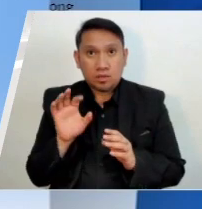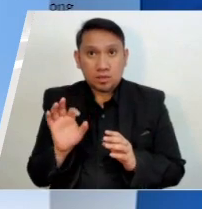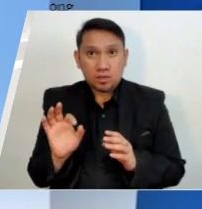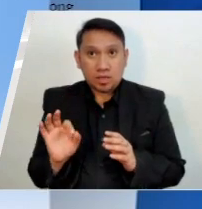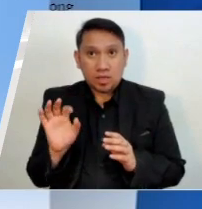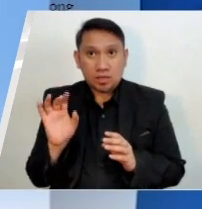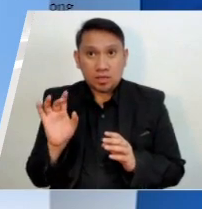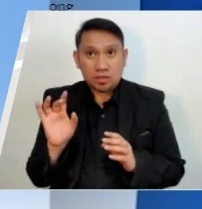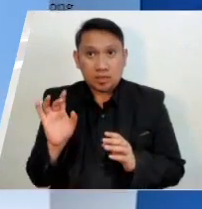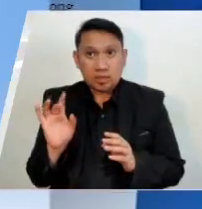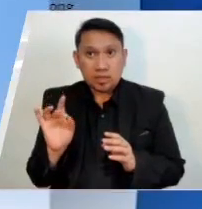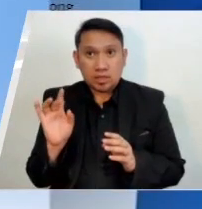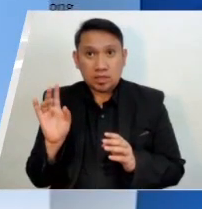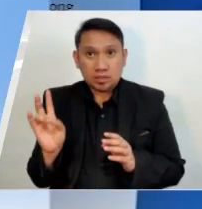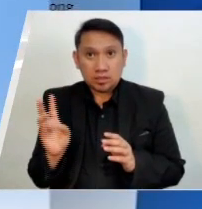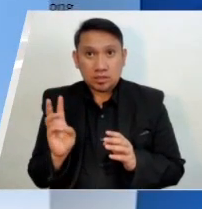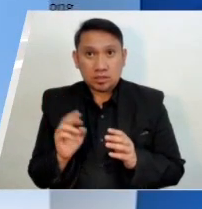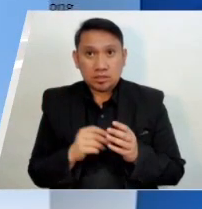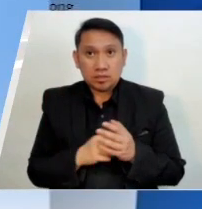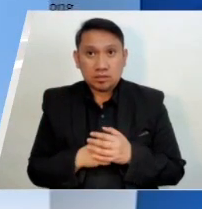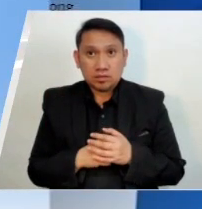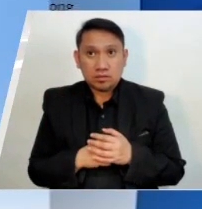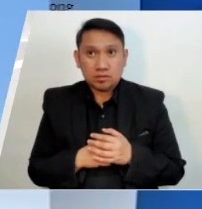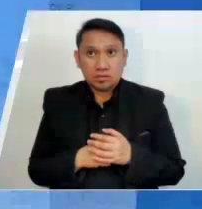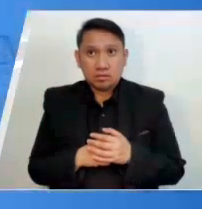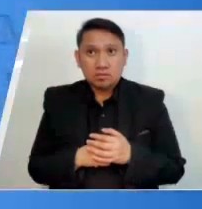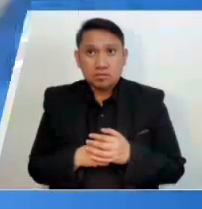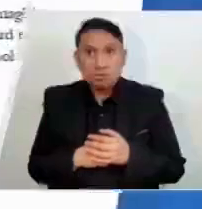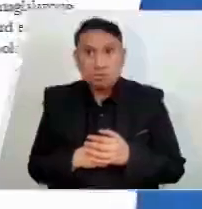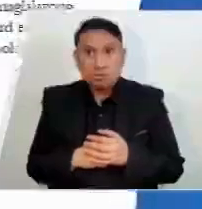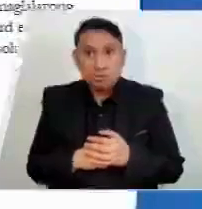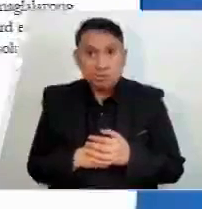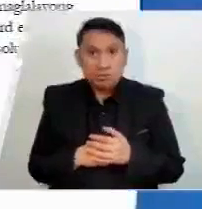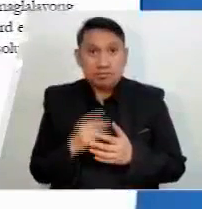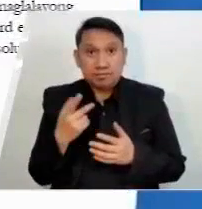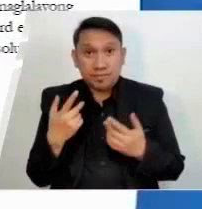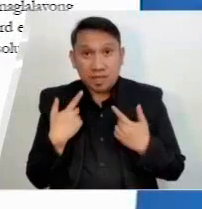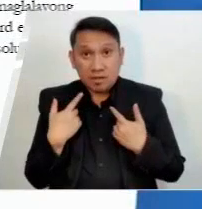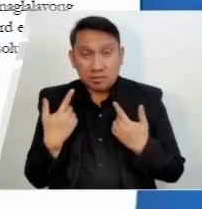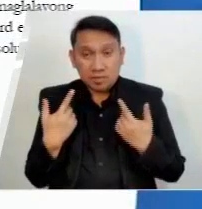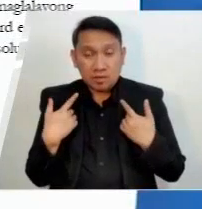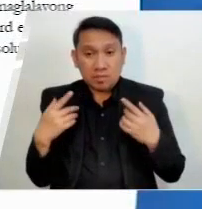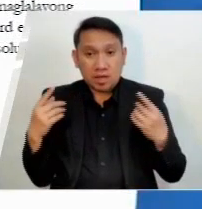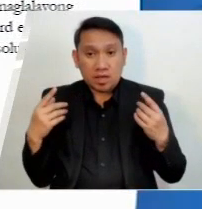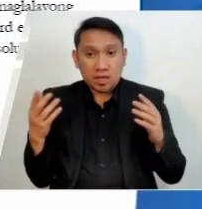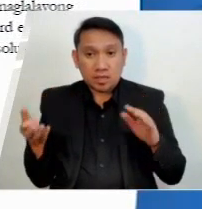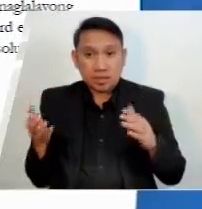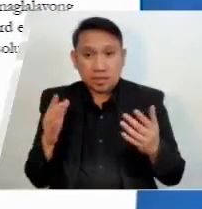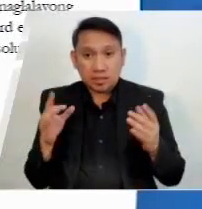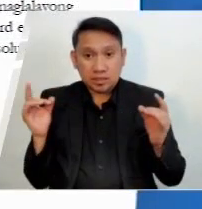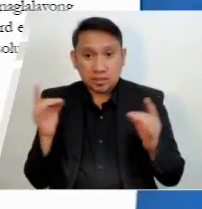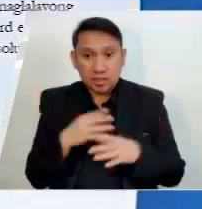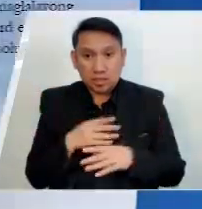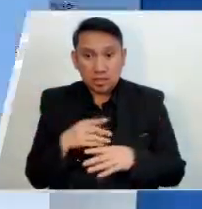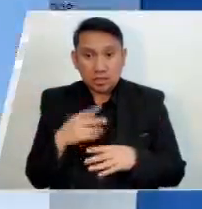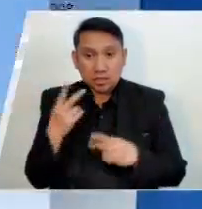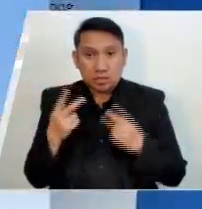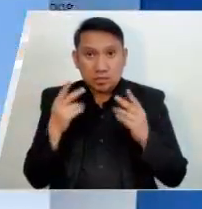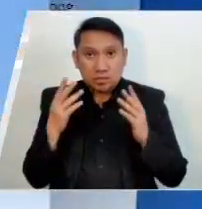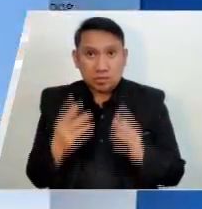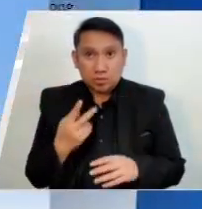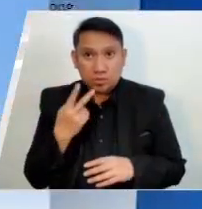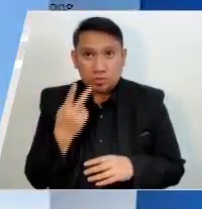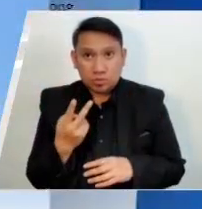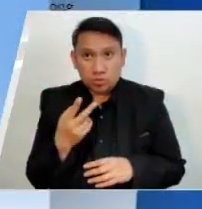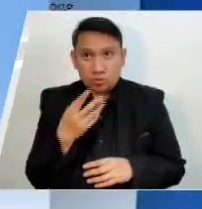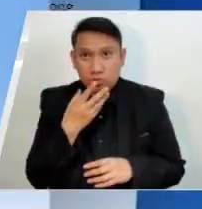programang Gikan sa Masa, Para sa Masa, nagkaroon umano ng death threats mula sa mga guests sa dalawang episode kung saan host si